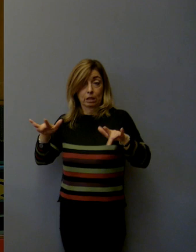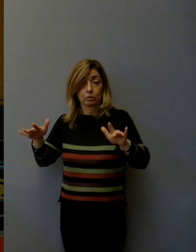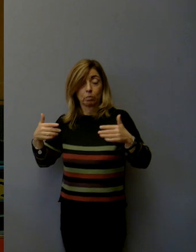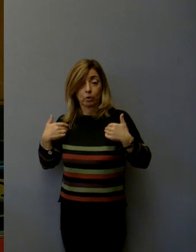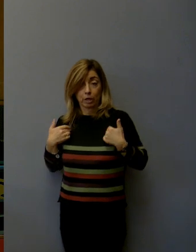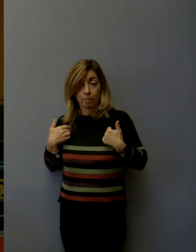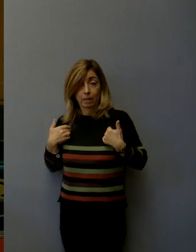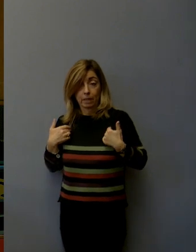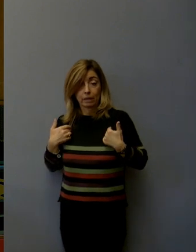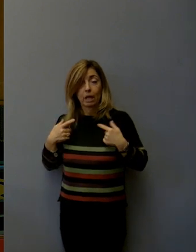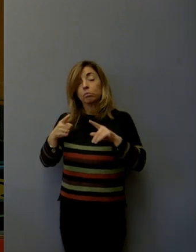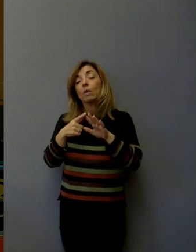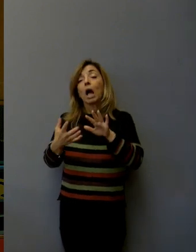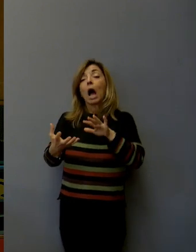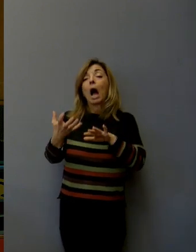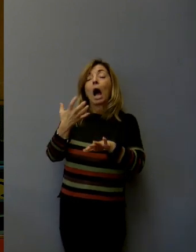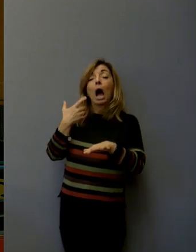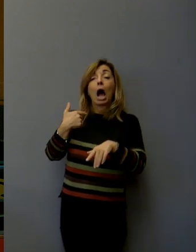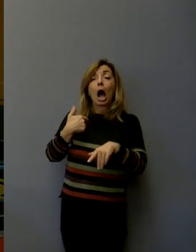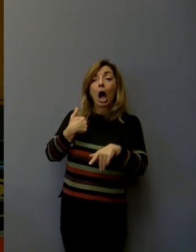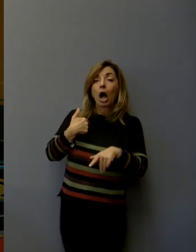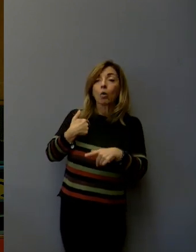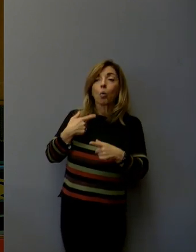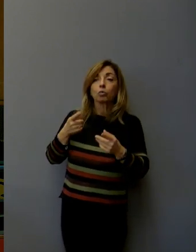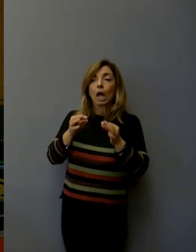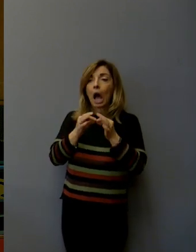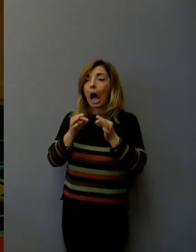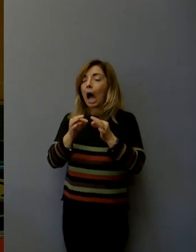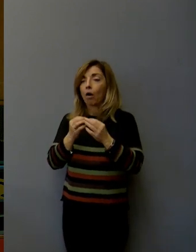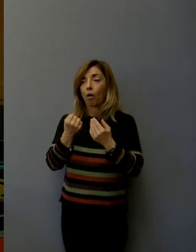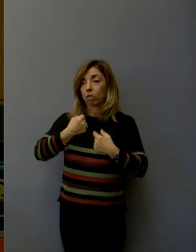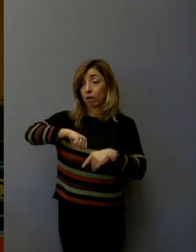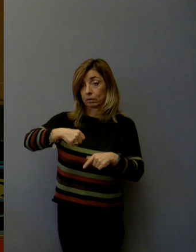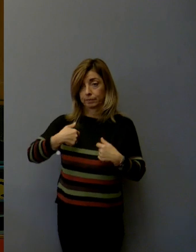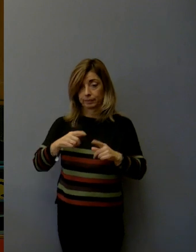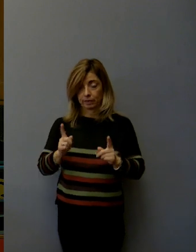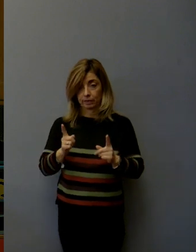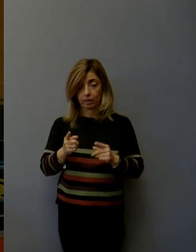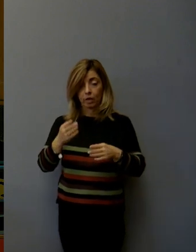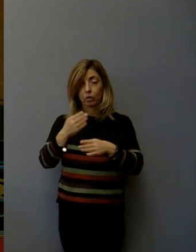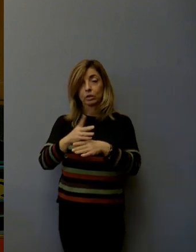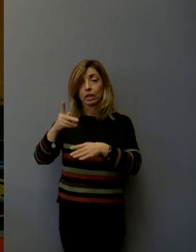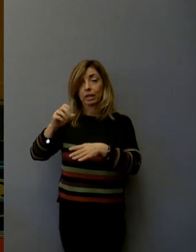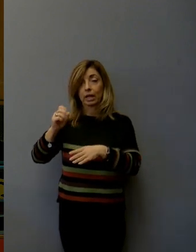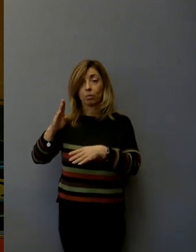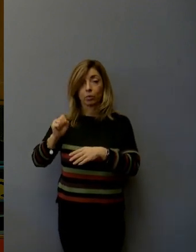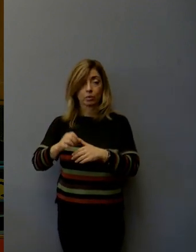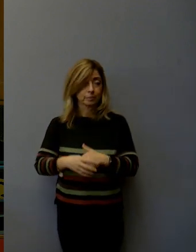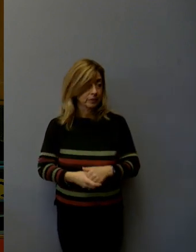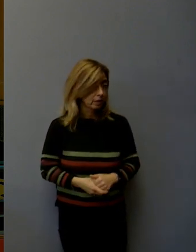si non mi si accusi di non di venire meno a degli accordi consigliere Cavour